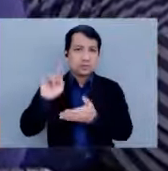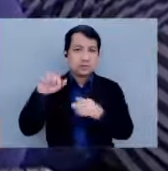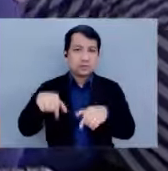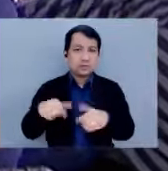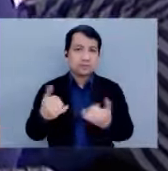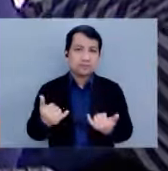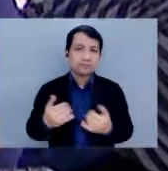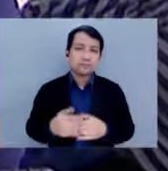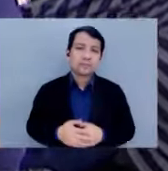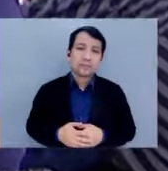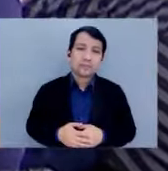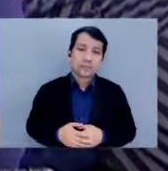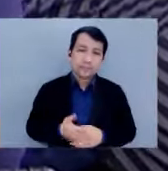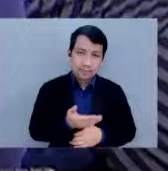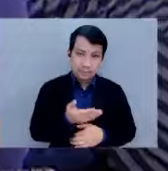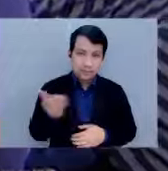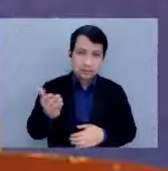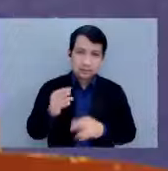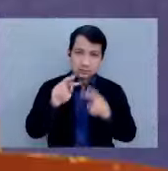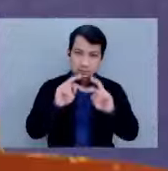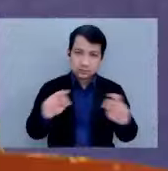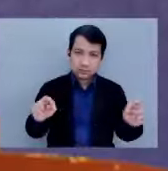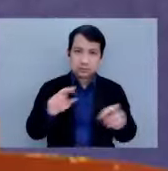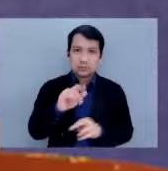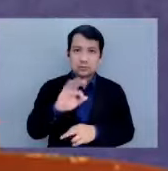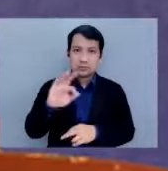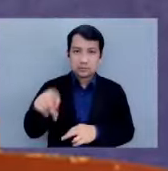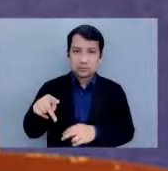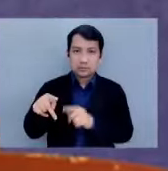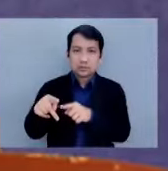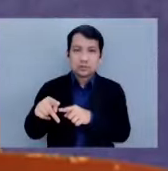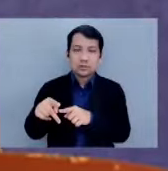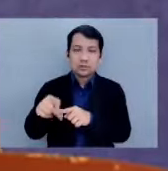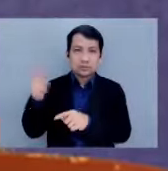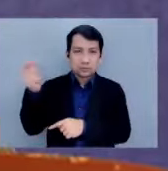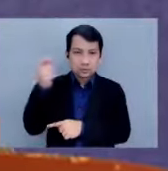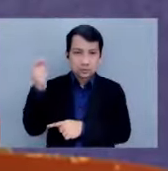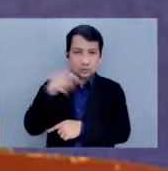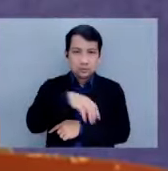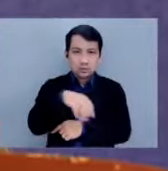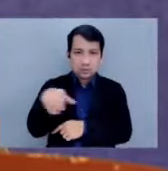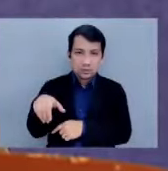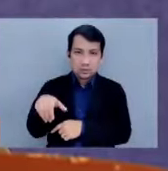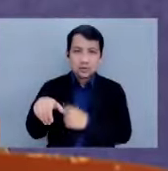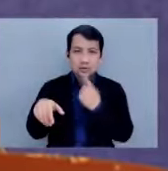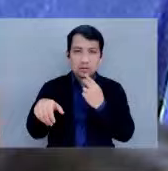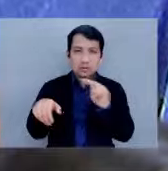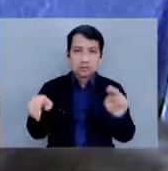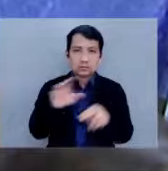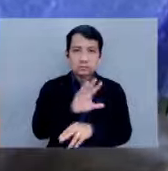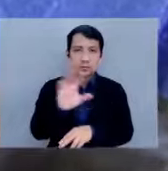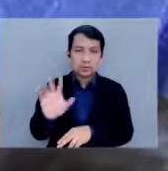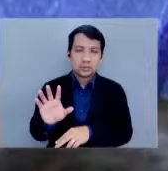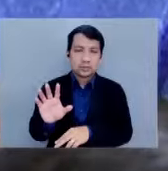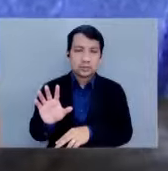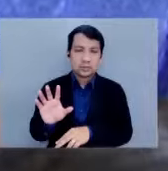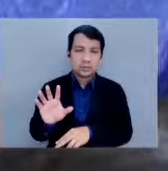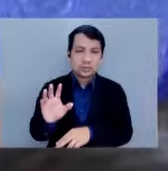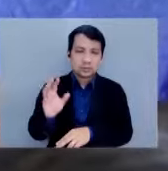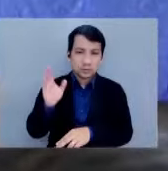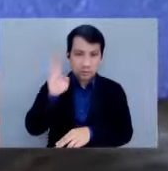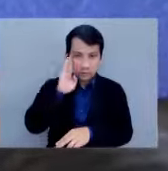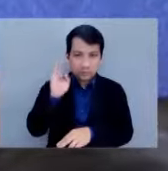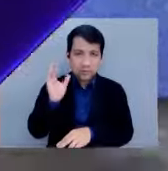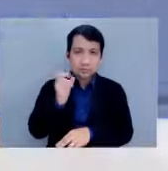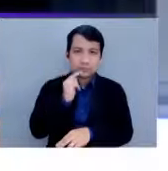kabila niyan, sisiyasatin din ng AFP ang sitwasyon sa Tuguegarao, Cagayan. Nagbabalita mula sa frontline, Brian Castillo,